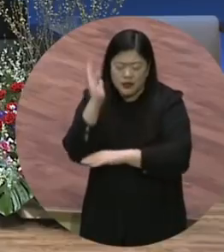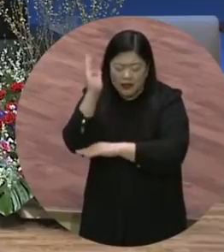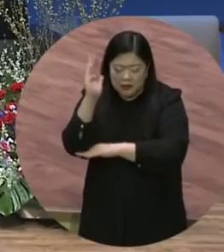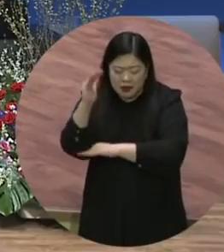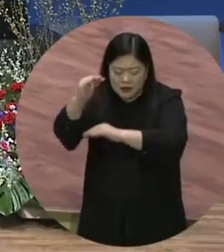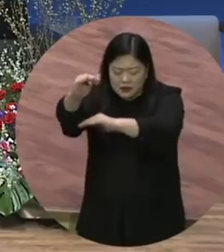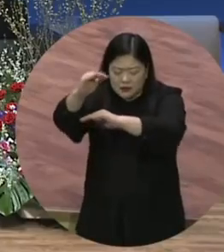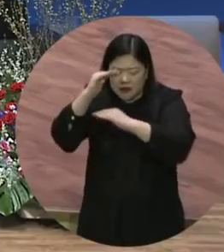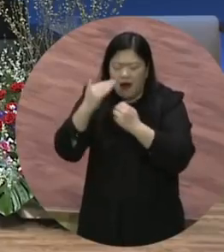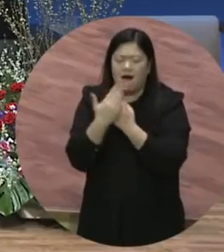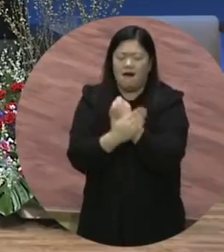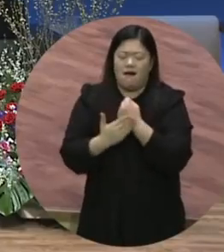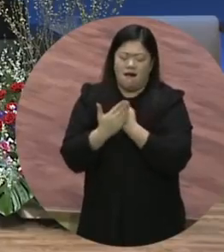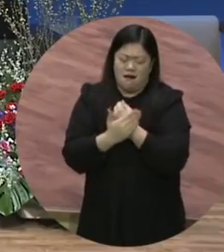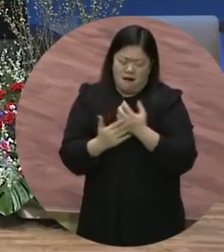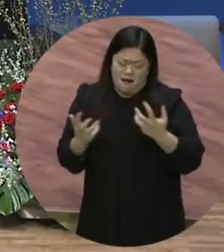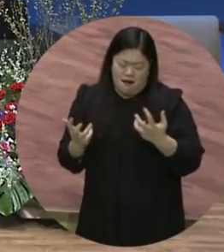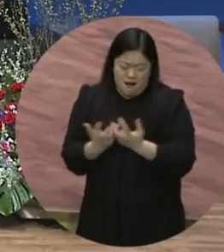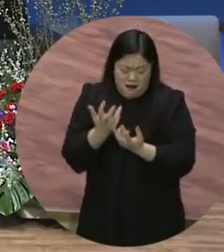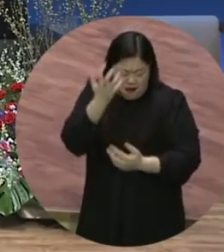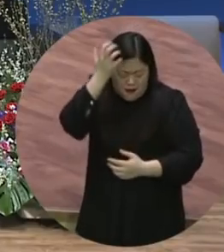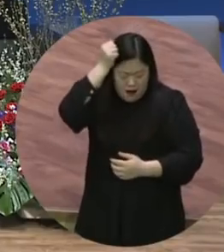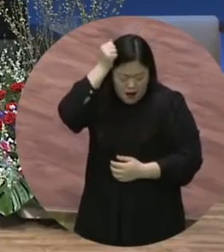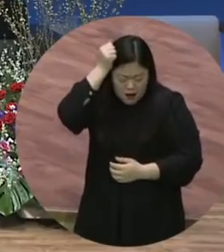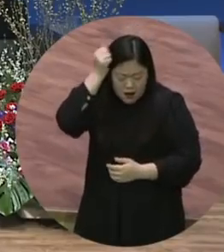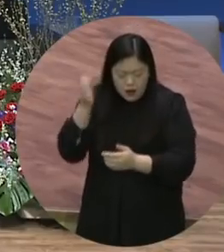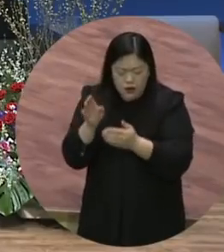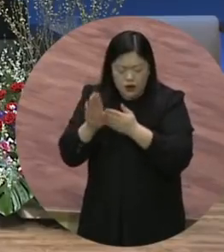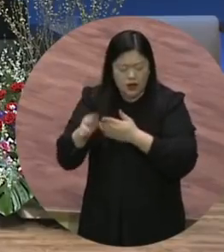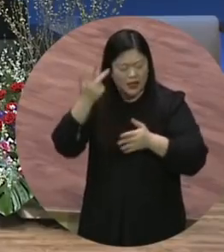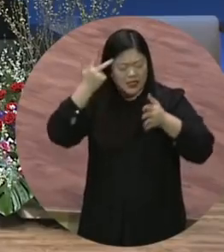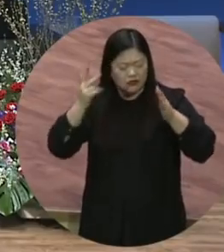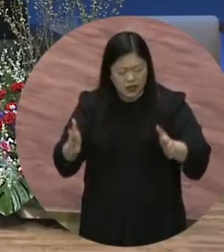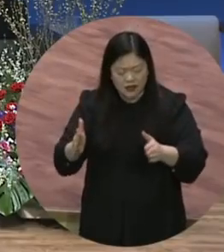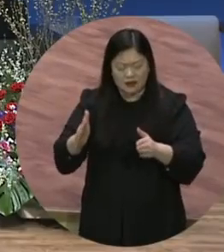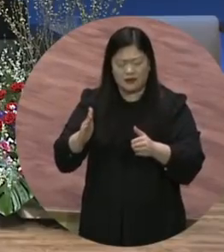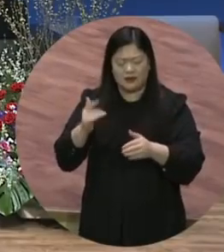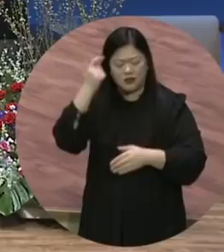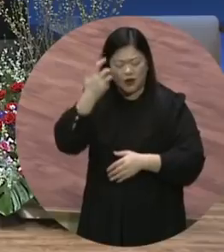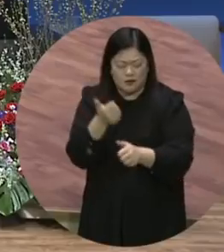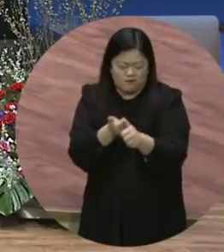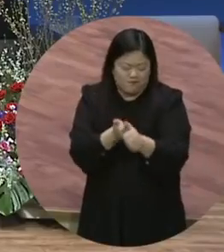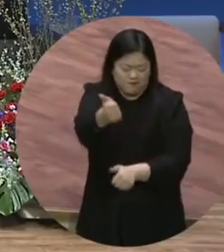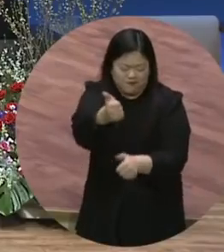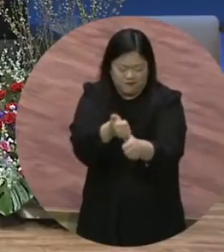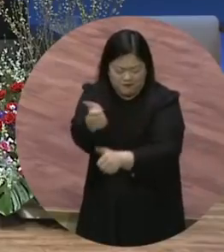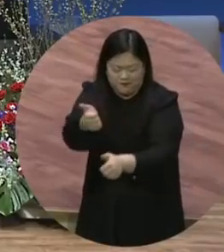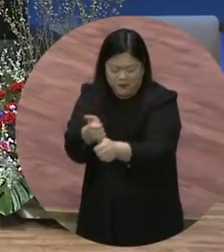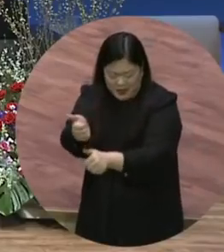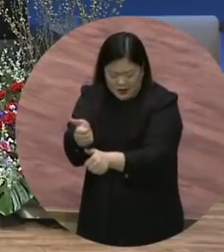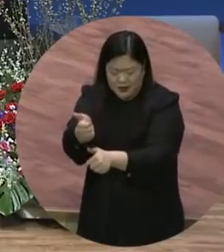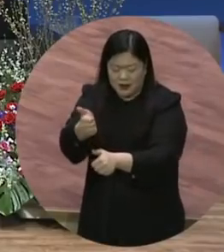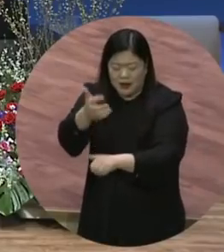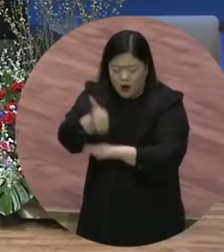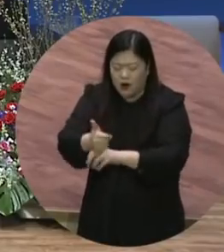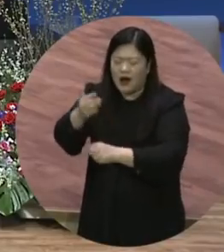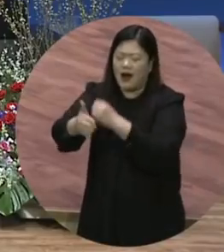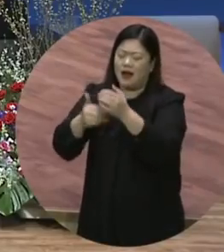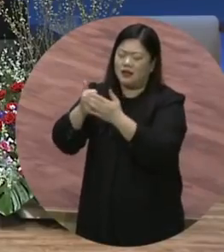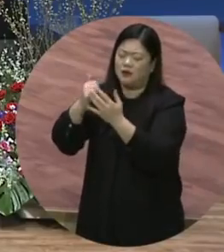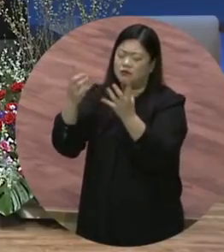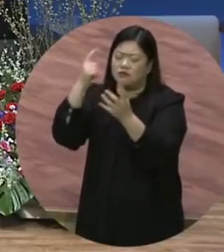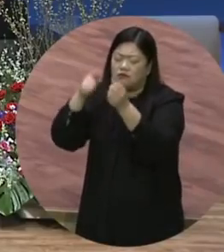믿음의 말씀으로 우리 마음판에 새겨져 한 주간도 그리스도로 충만한 승리의 시간으로 하나님의 절대 계획인 4천 말씀은